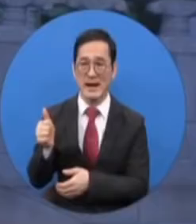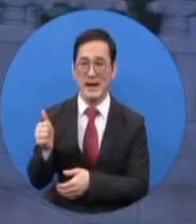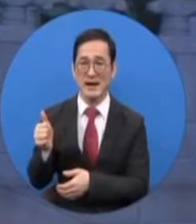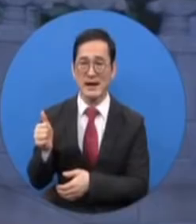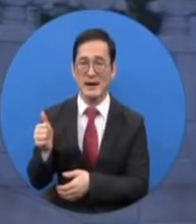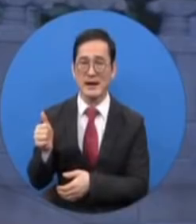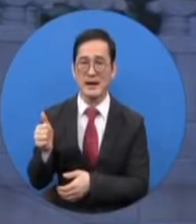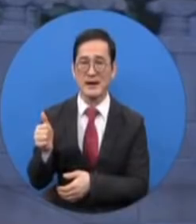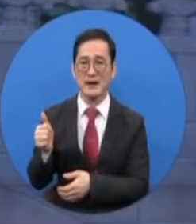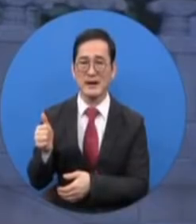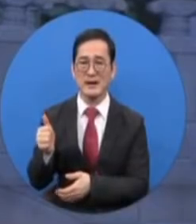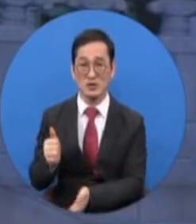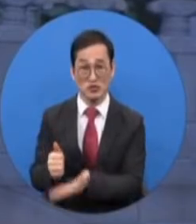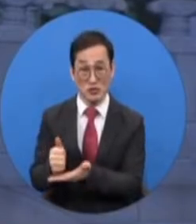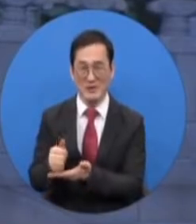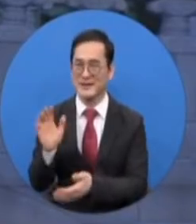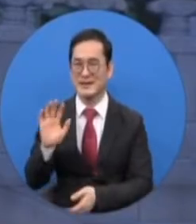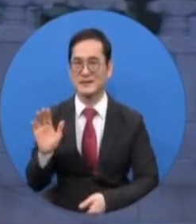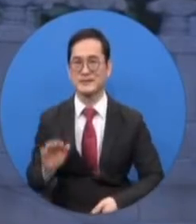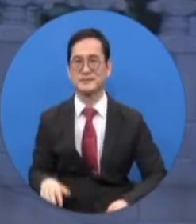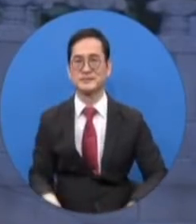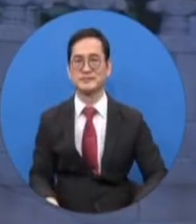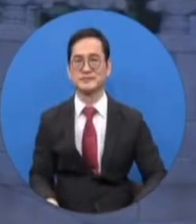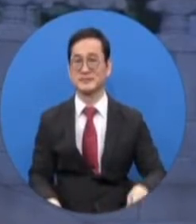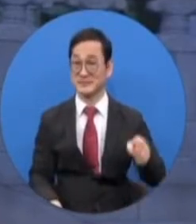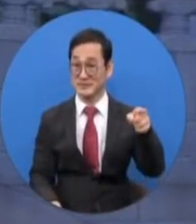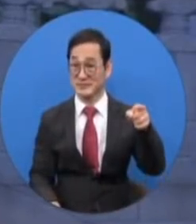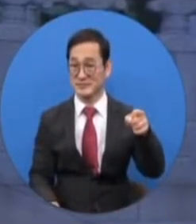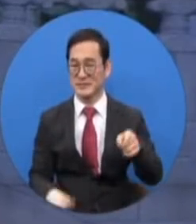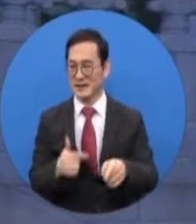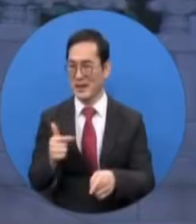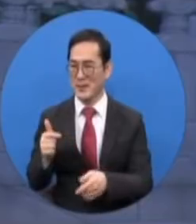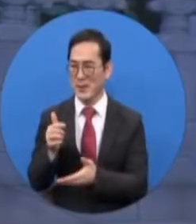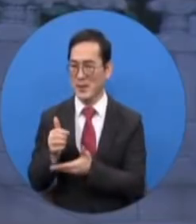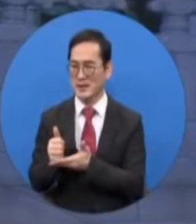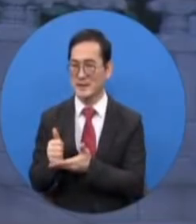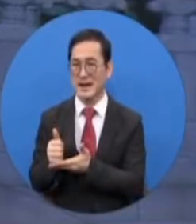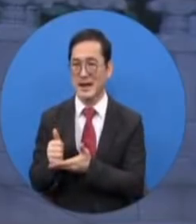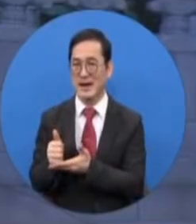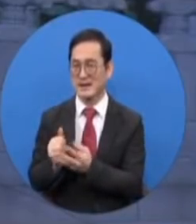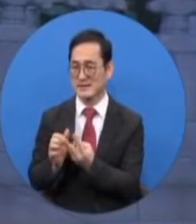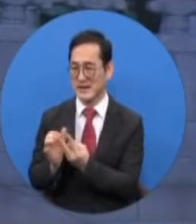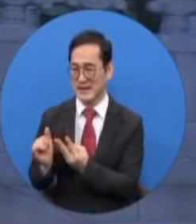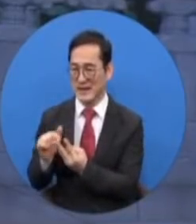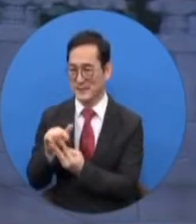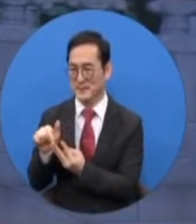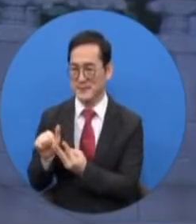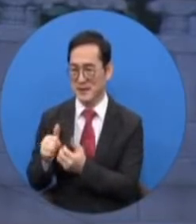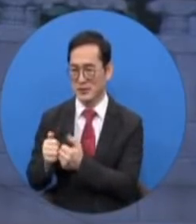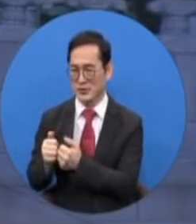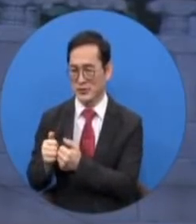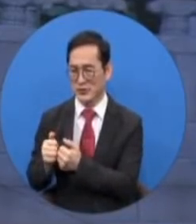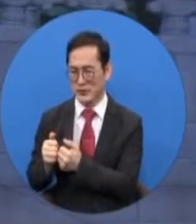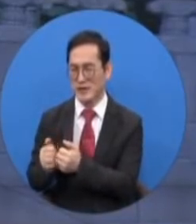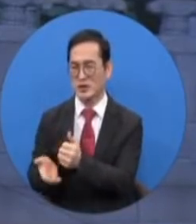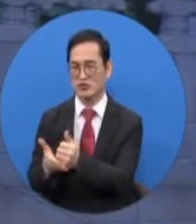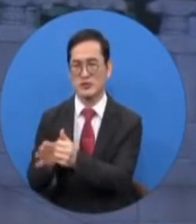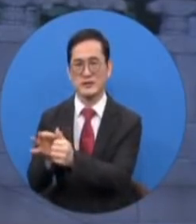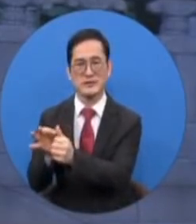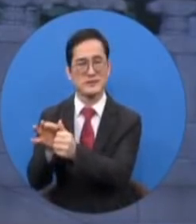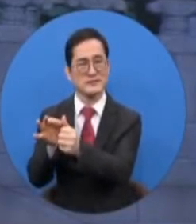팩트를 바로잡겠습니다. 위원장은 대법원장이 지명하는 3인의 위원 중에서 호선하게 되어 있다라는 말씀